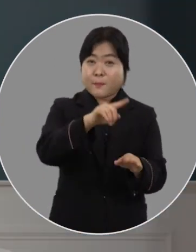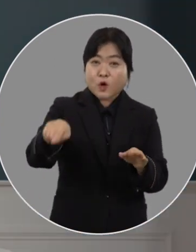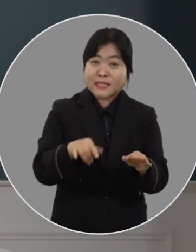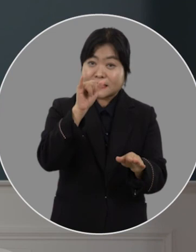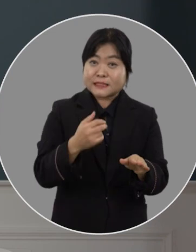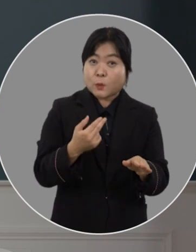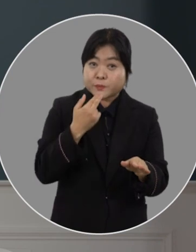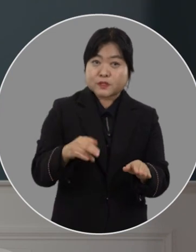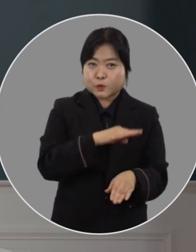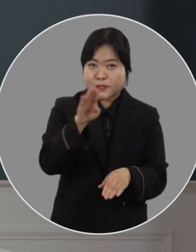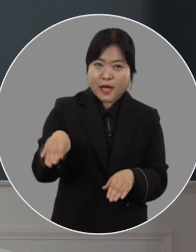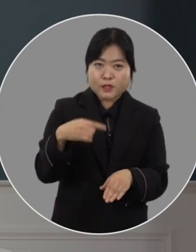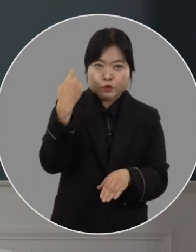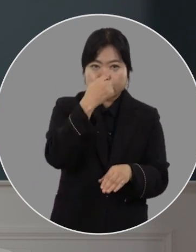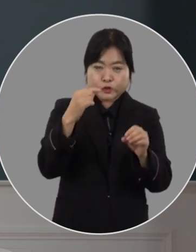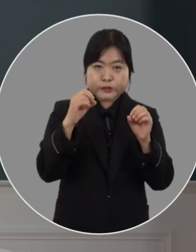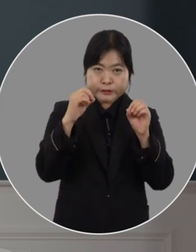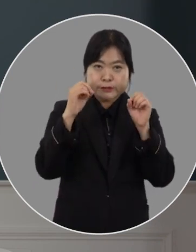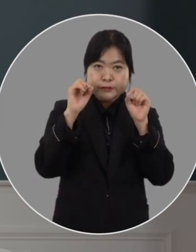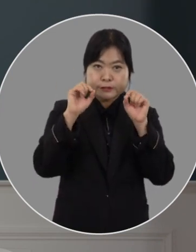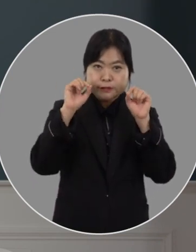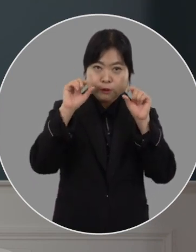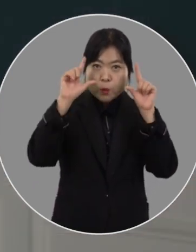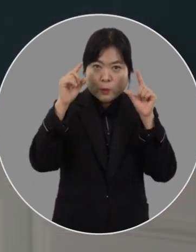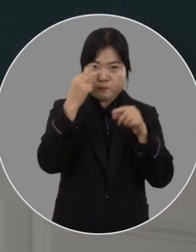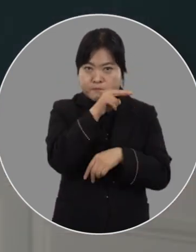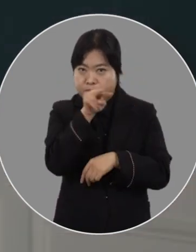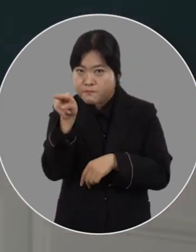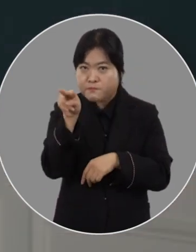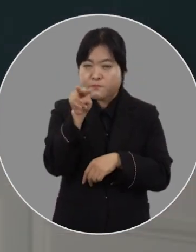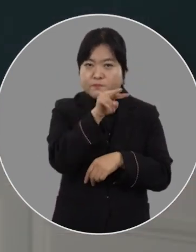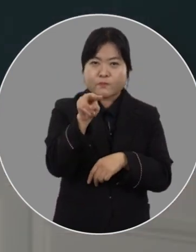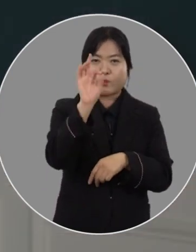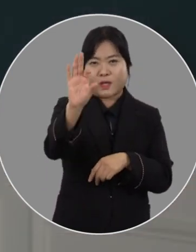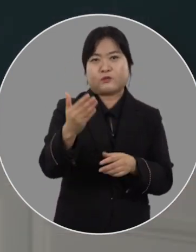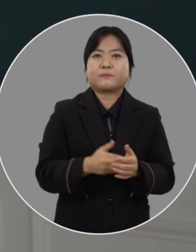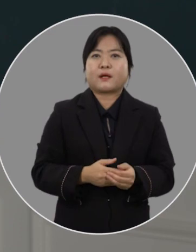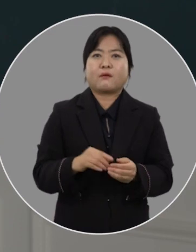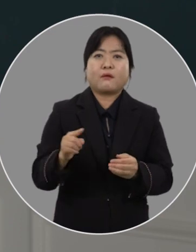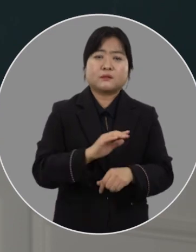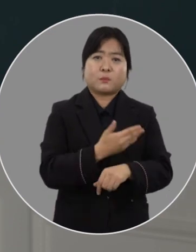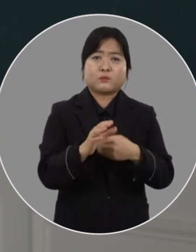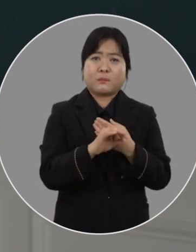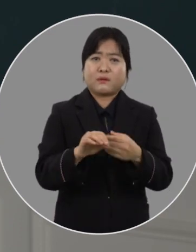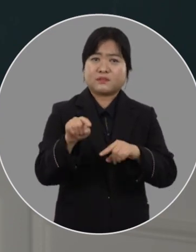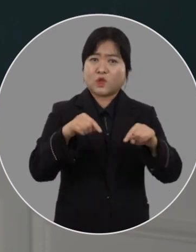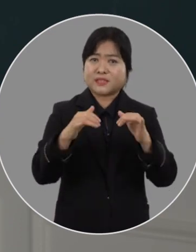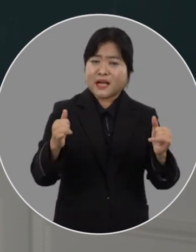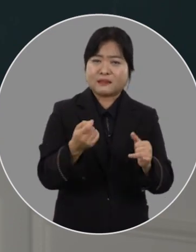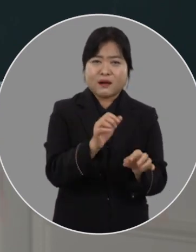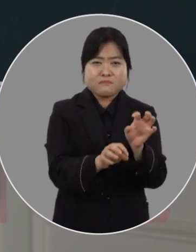곳은 없는지를 우리가 한번 눈을 뜨고 살펴보아야 합니다. 자칫하면 어떤 정치가들이나